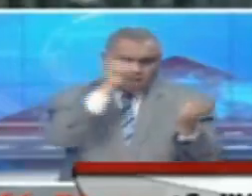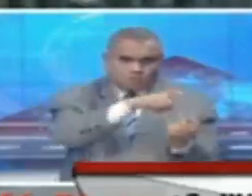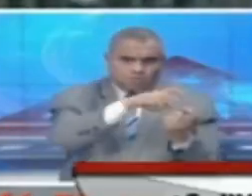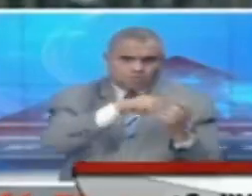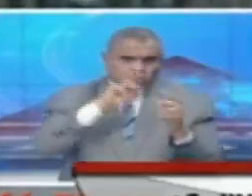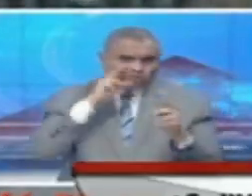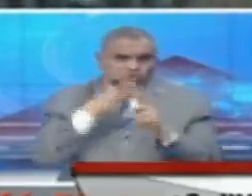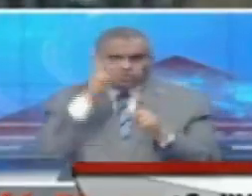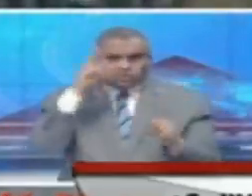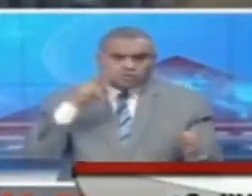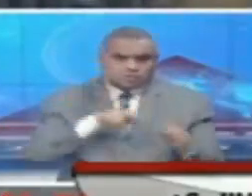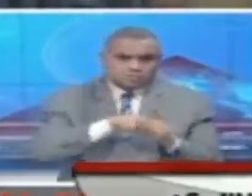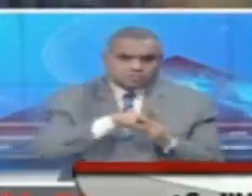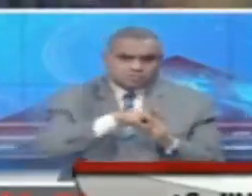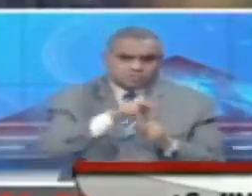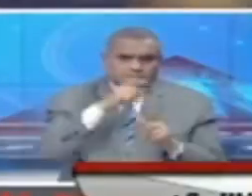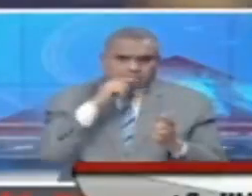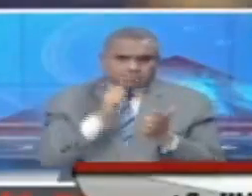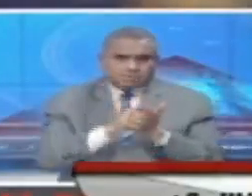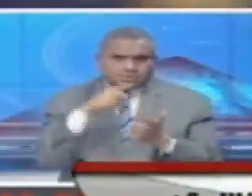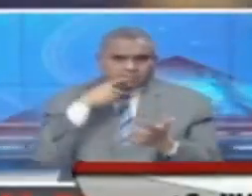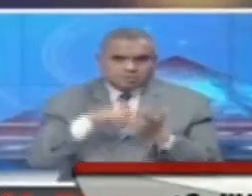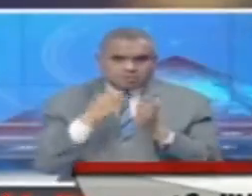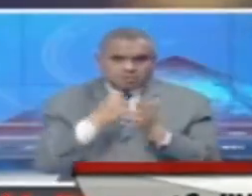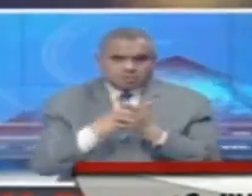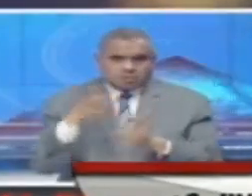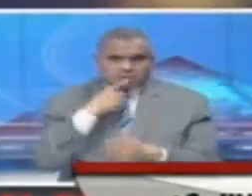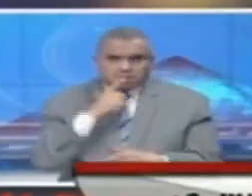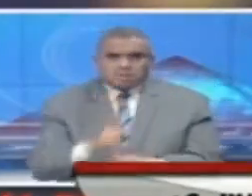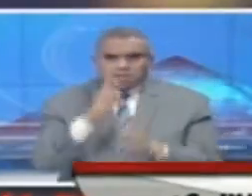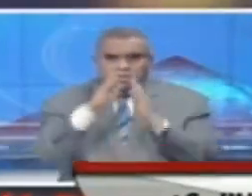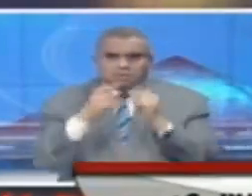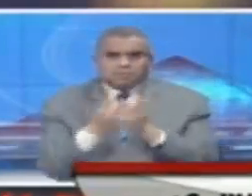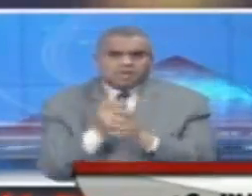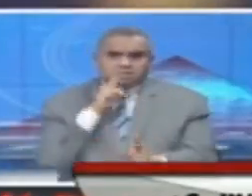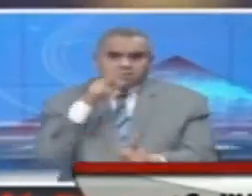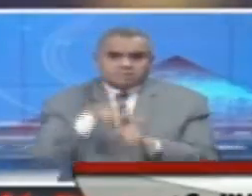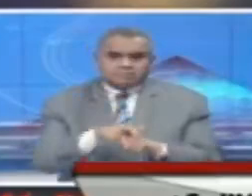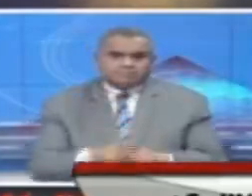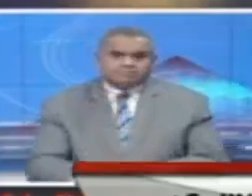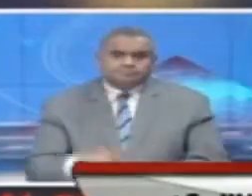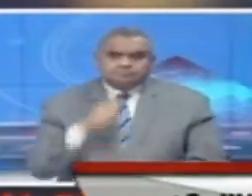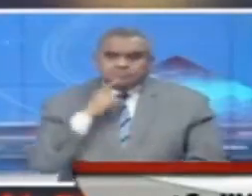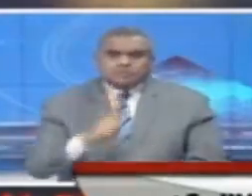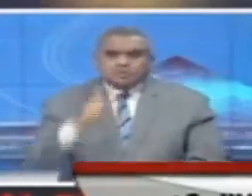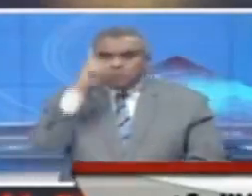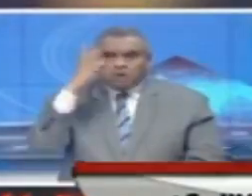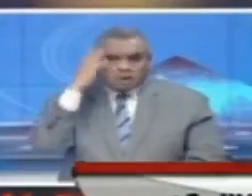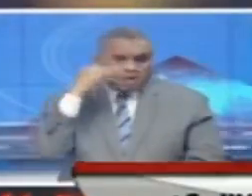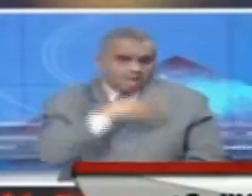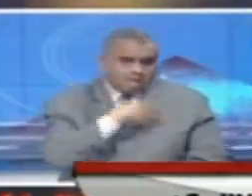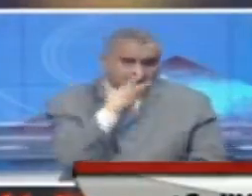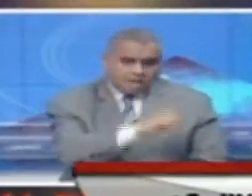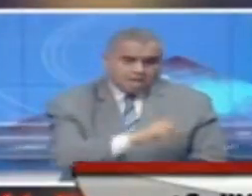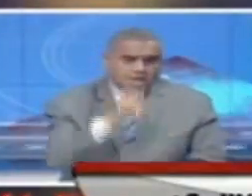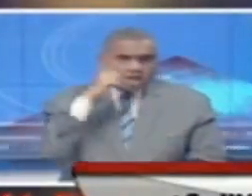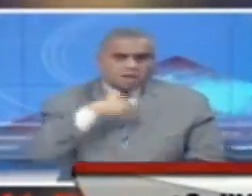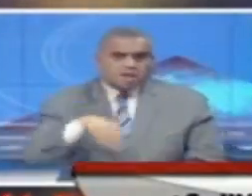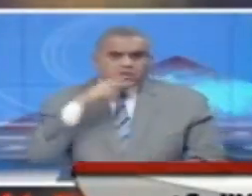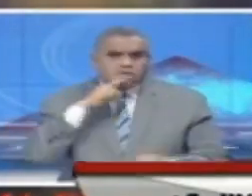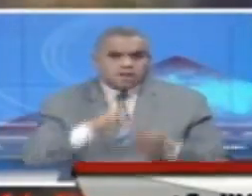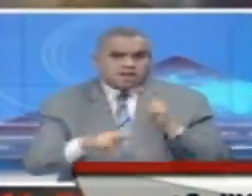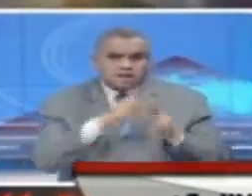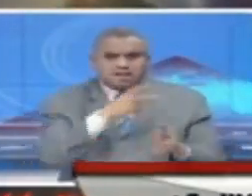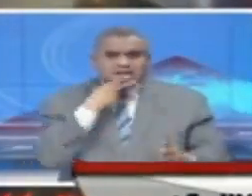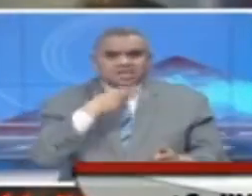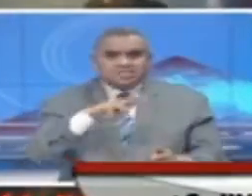هتشوفوه. لسه الناس واقفة ومش فاهمة ان كلمة مصر بالنسبة لهم كارت، وربنا بالنسبة لهم ودينه كرت، كل شيء عندهم